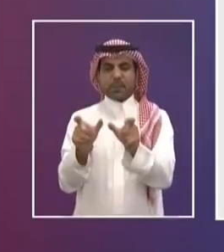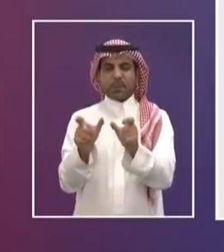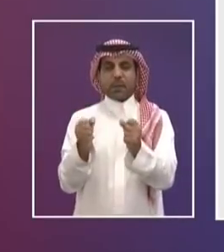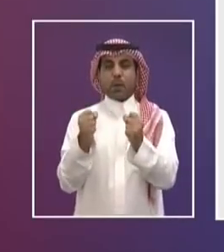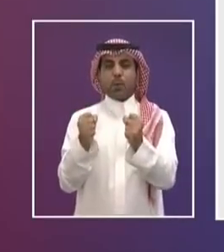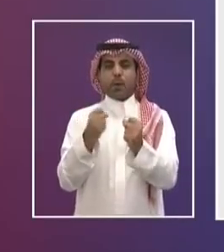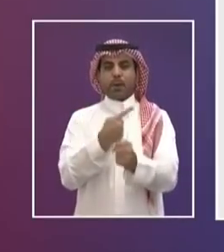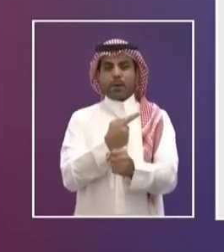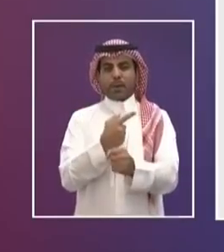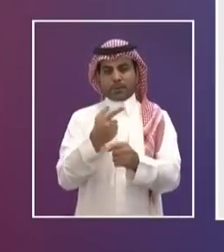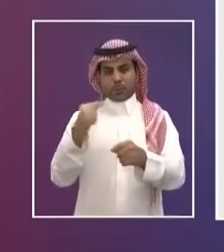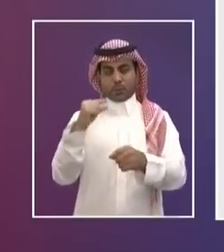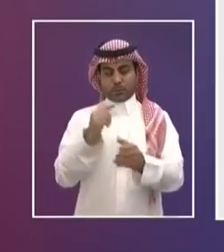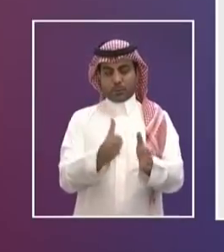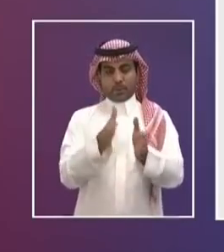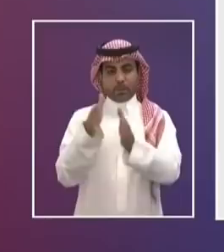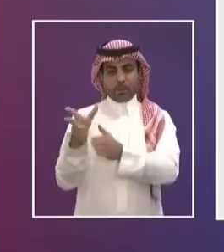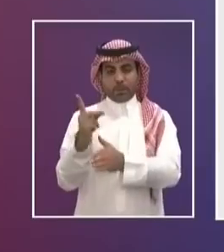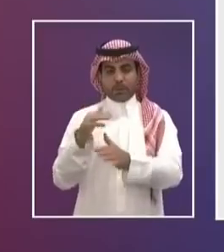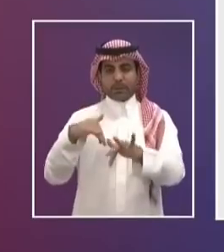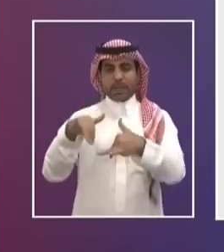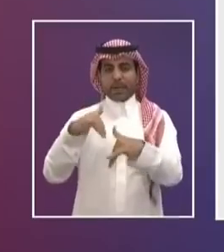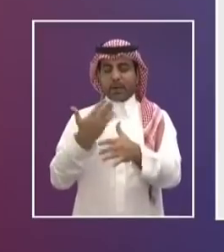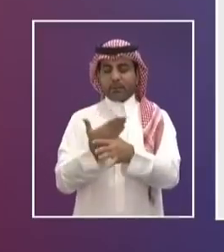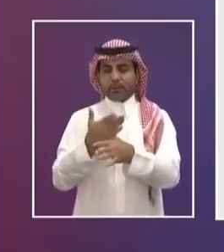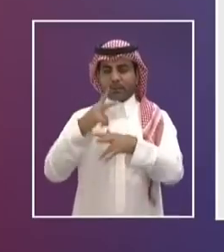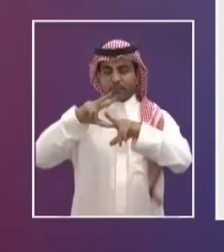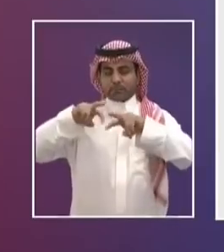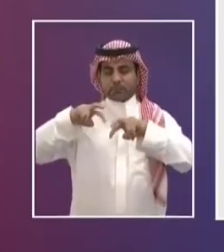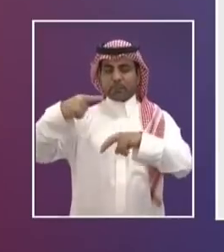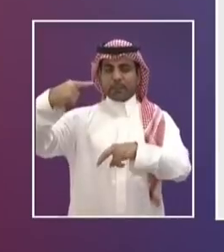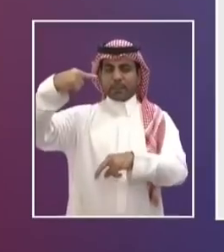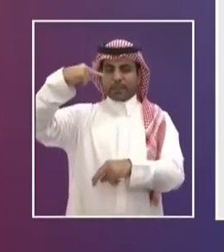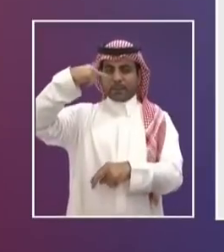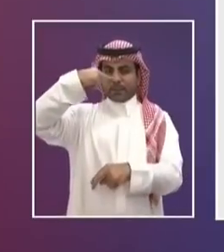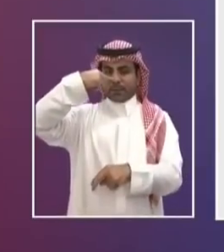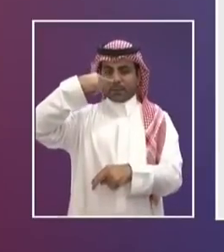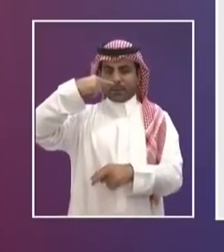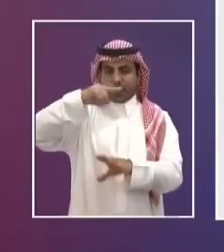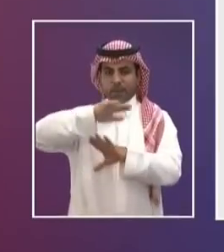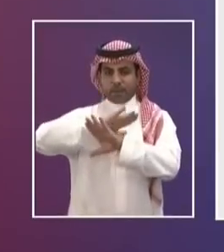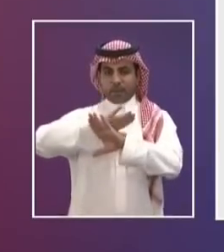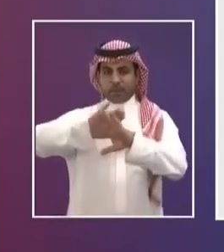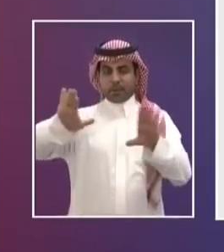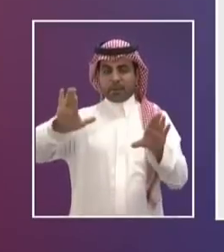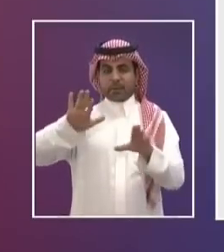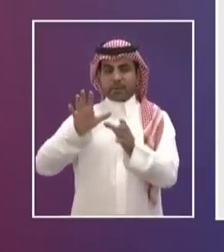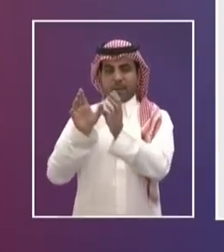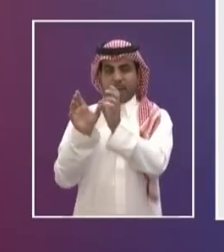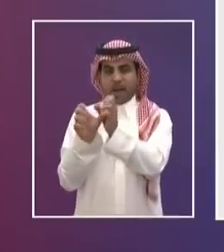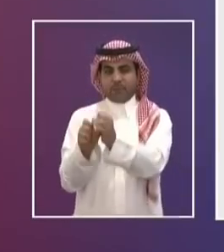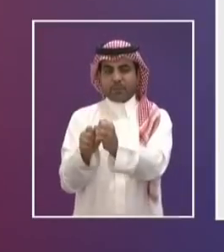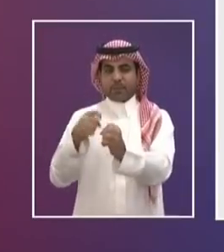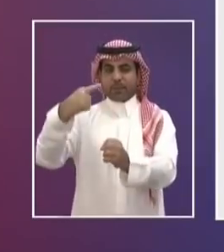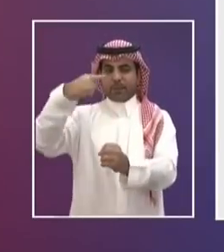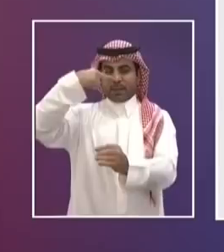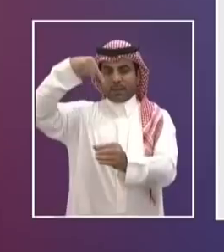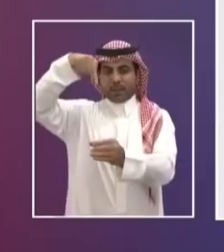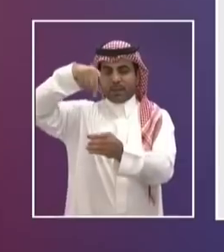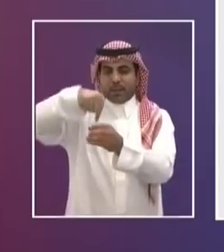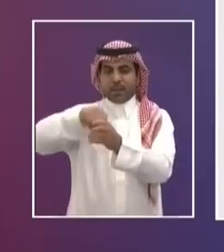وكذلك الآليات والطرق التي يتم بها أخذ العينات، نقل العينات، حفظ العينات، إجراء العينات